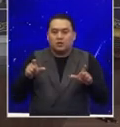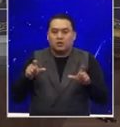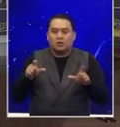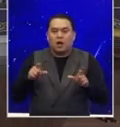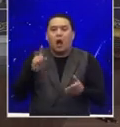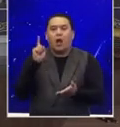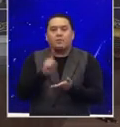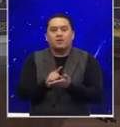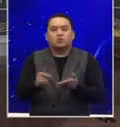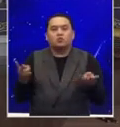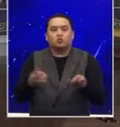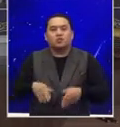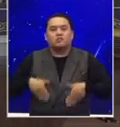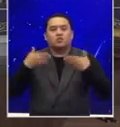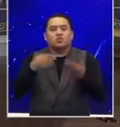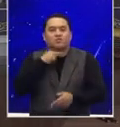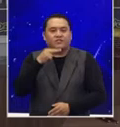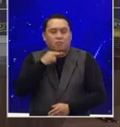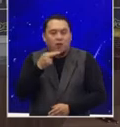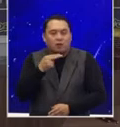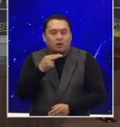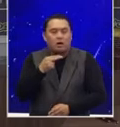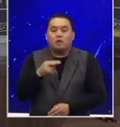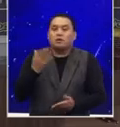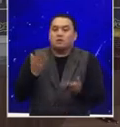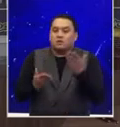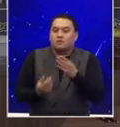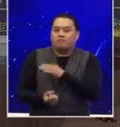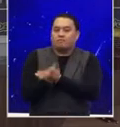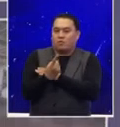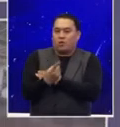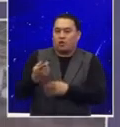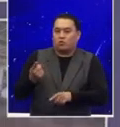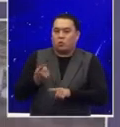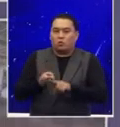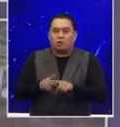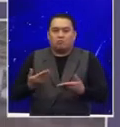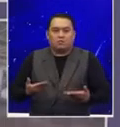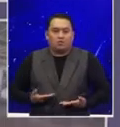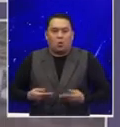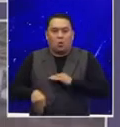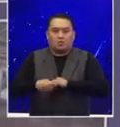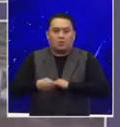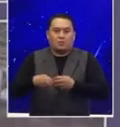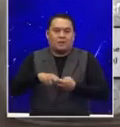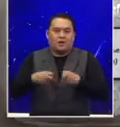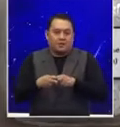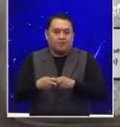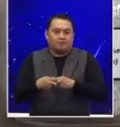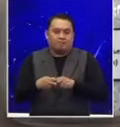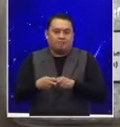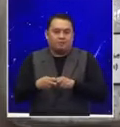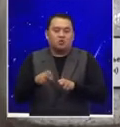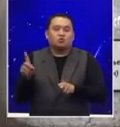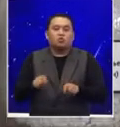должны обращать на это внимание, потому что здесь мы говорим, откуда появляются вот эти вот бытовые коррупционные проблемы. Именно